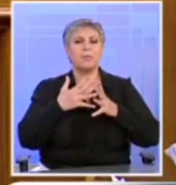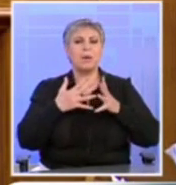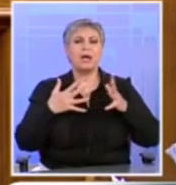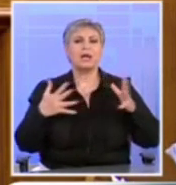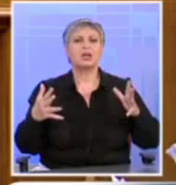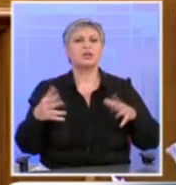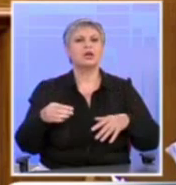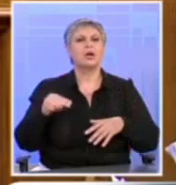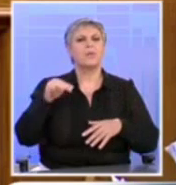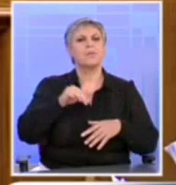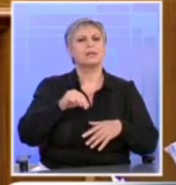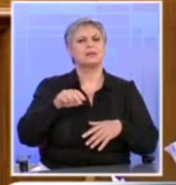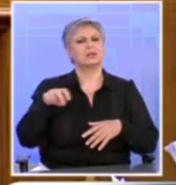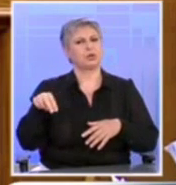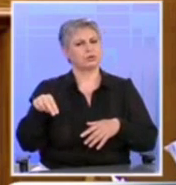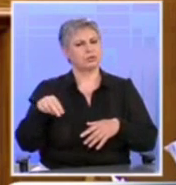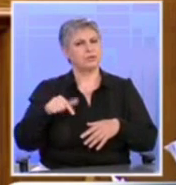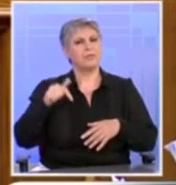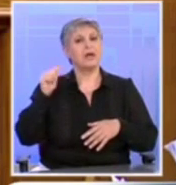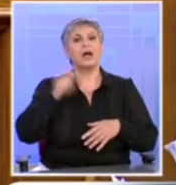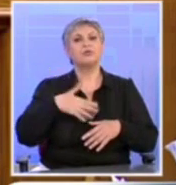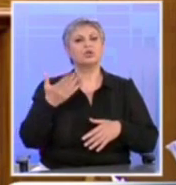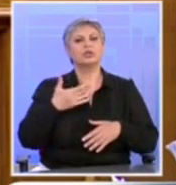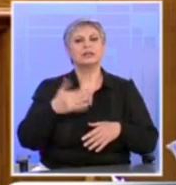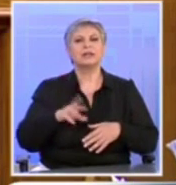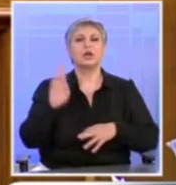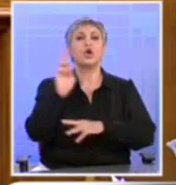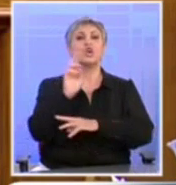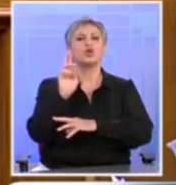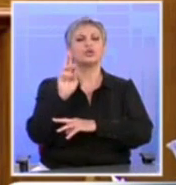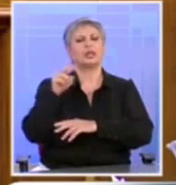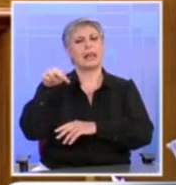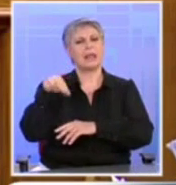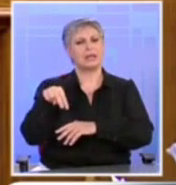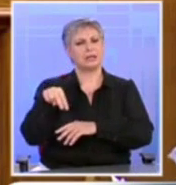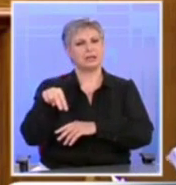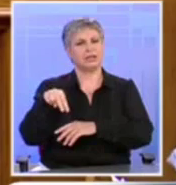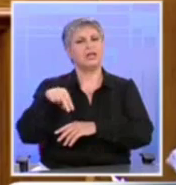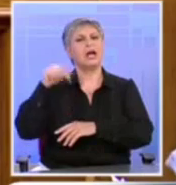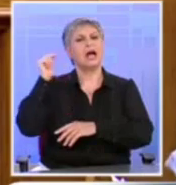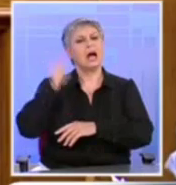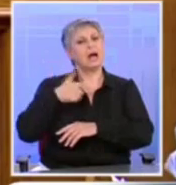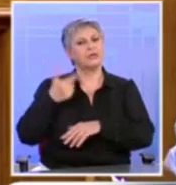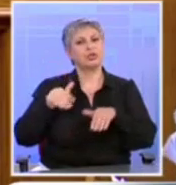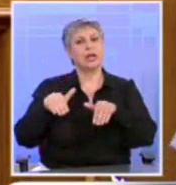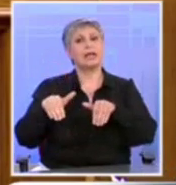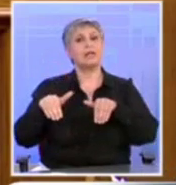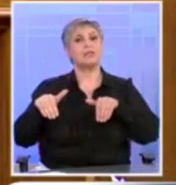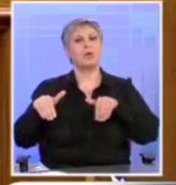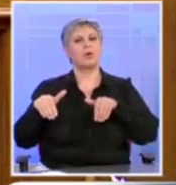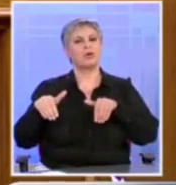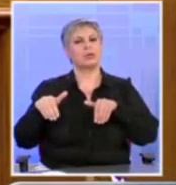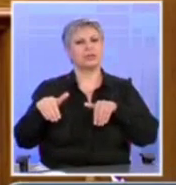του Μπρεστ-Λιτόσκ που έκανε ο Λένιν εχωρώντας για να κερδίσει. Σε παρακαλώ, σε παρακαλώ,